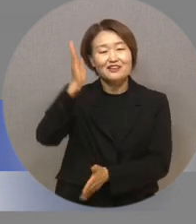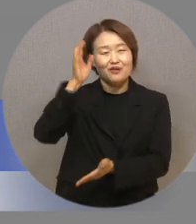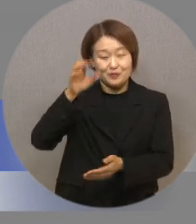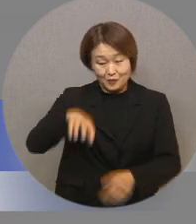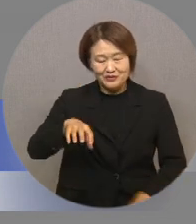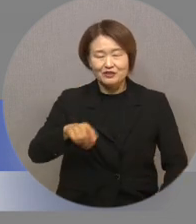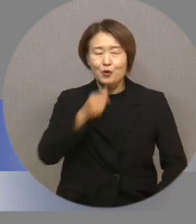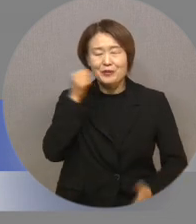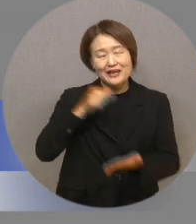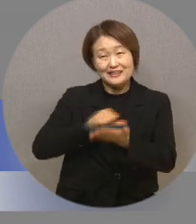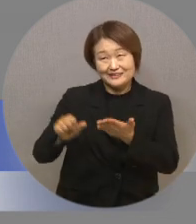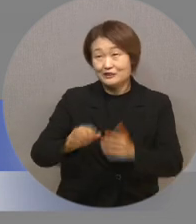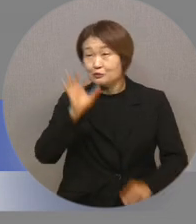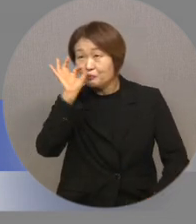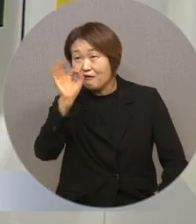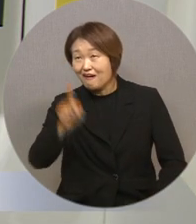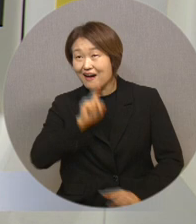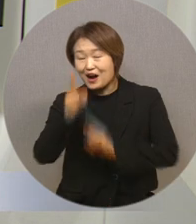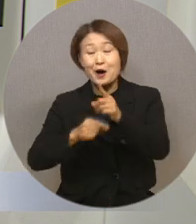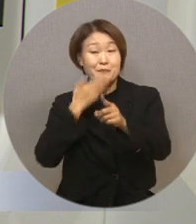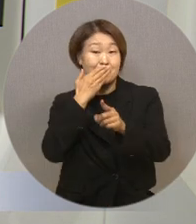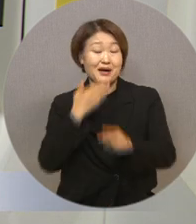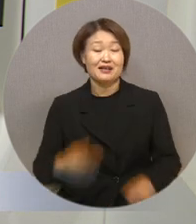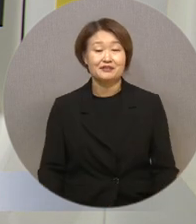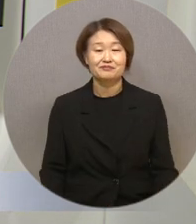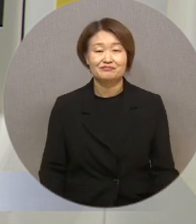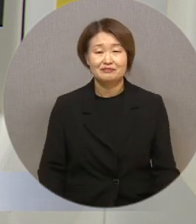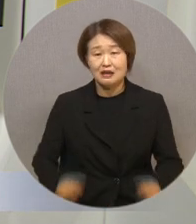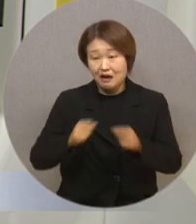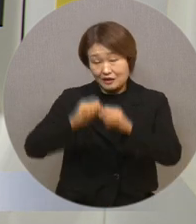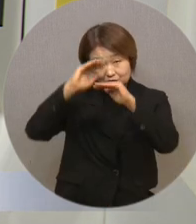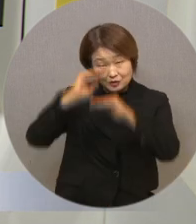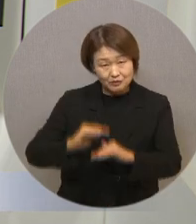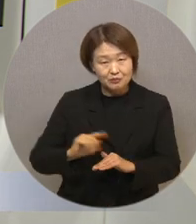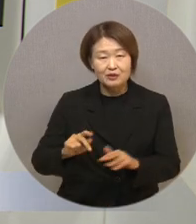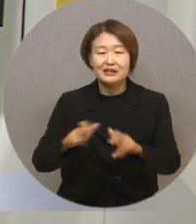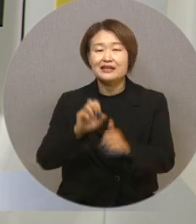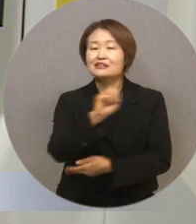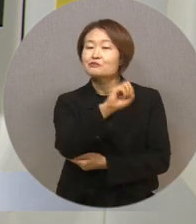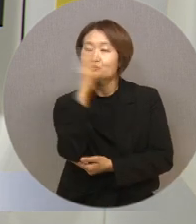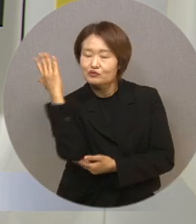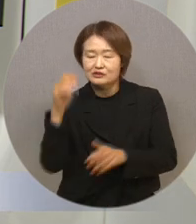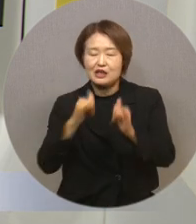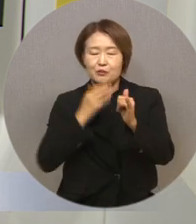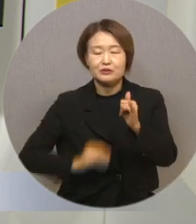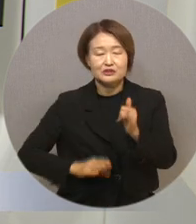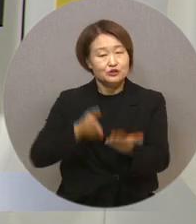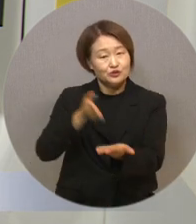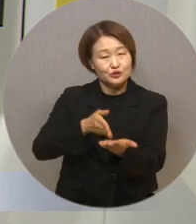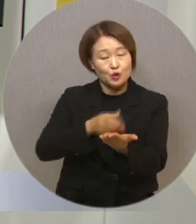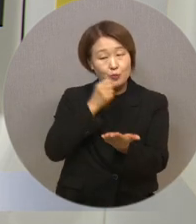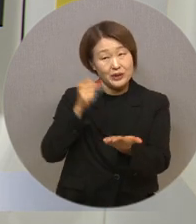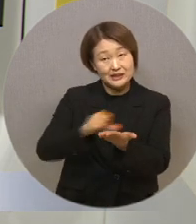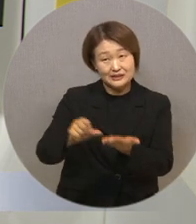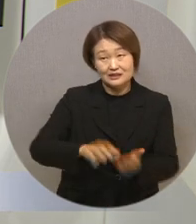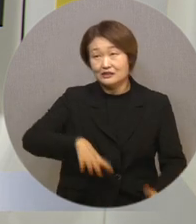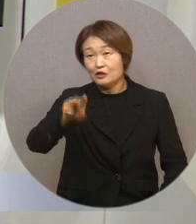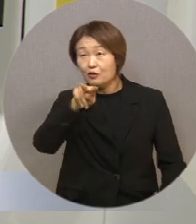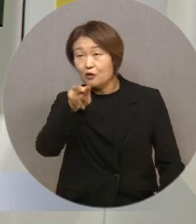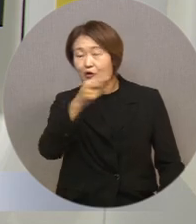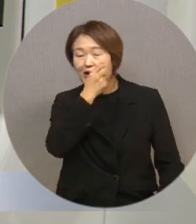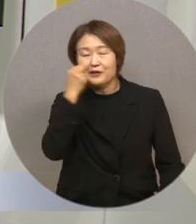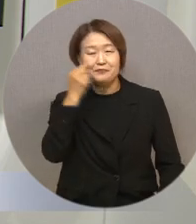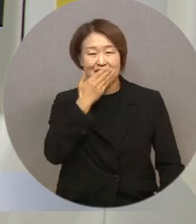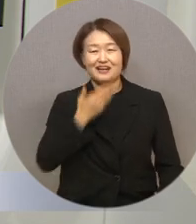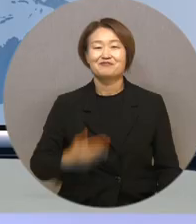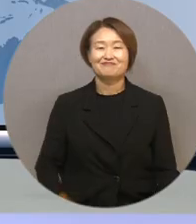있다고 설명했습니다. 더 자세한 뉴스는 장애인신문과 웰페어뉴스 홈페이지를 통해 확인할 수 있습니다.